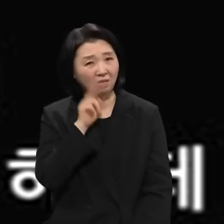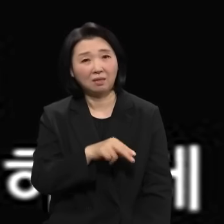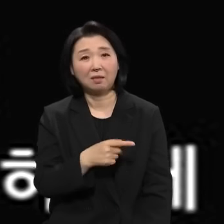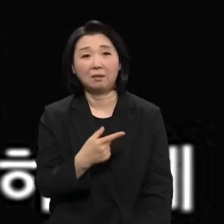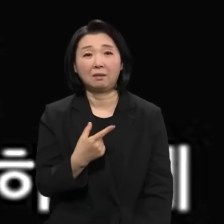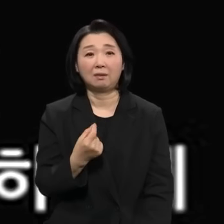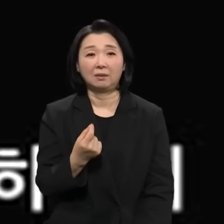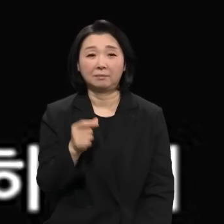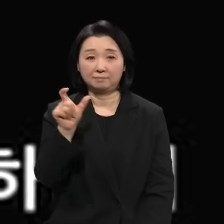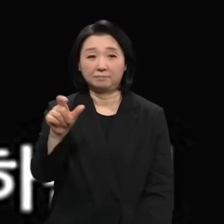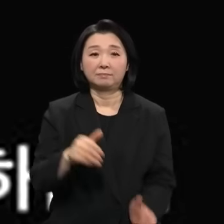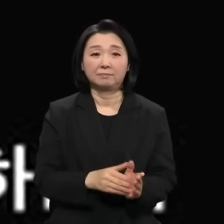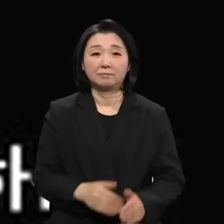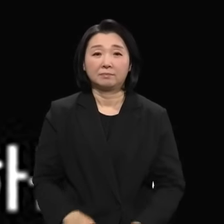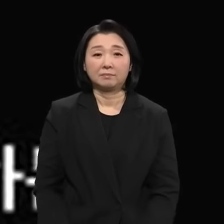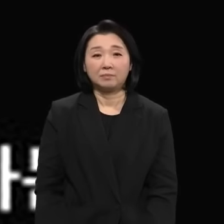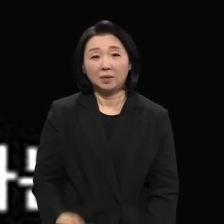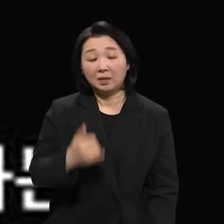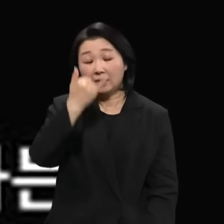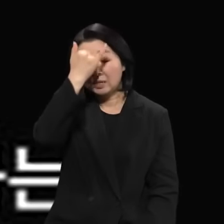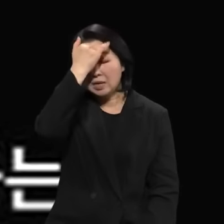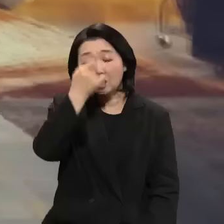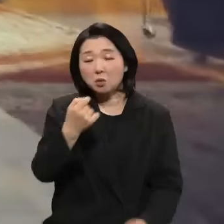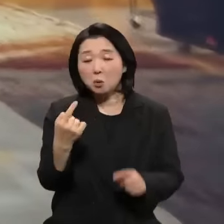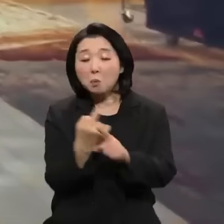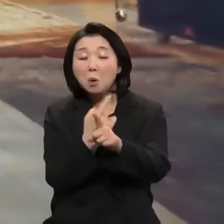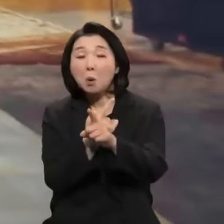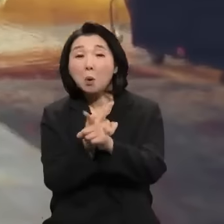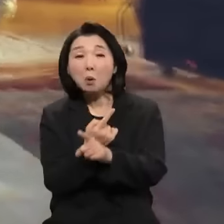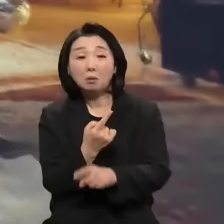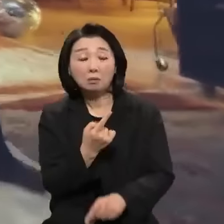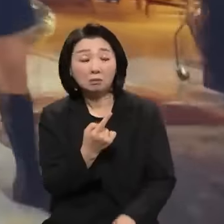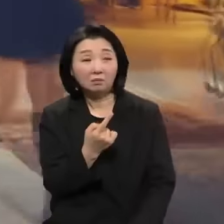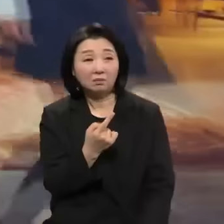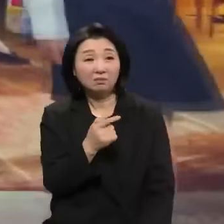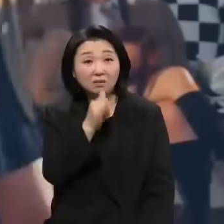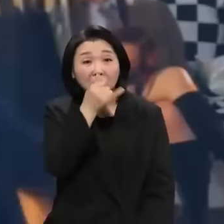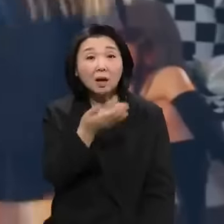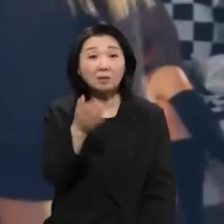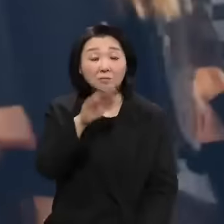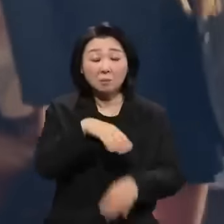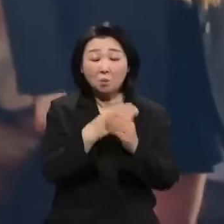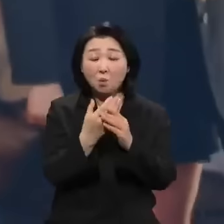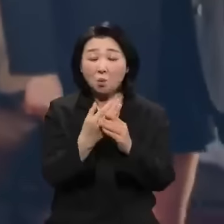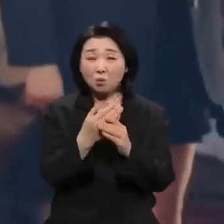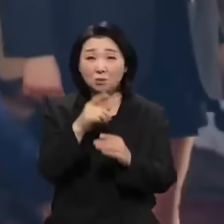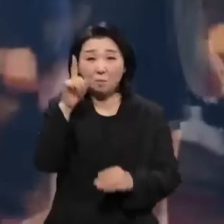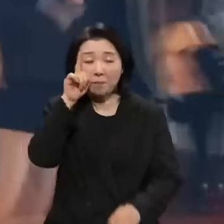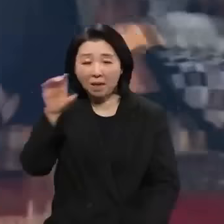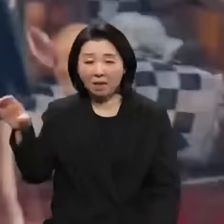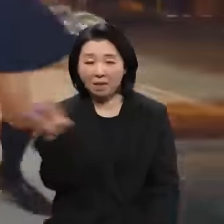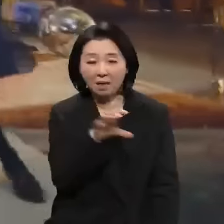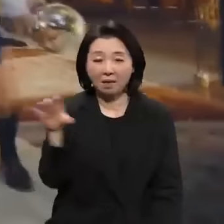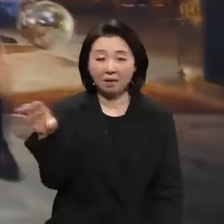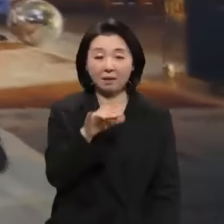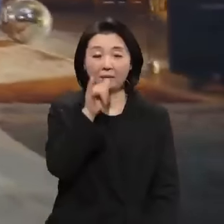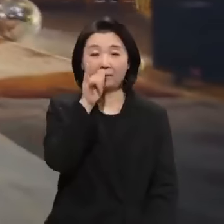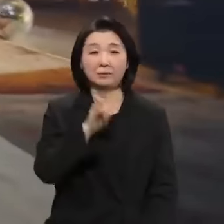않나 이렇게 썼습니다. 예의상 조금씩 변형이라도 하는데 죄다 복사 붙여넣기다 라고도